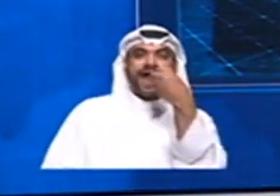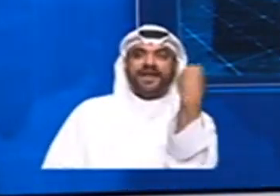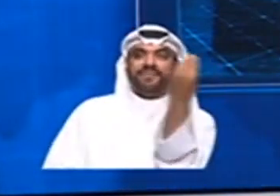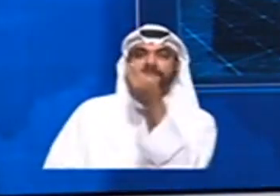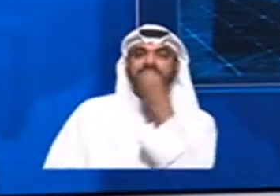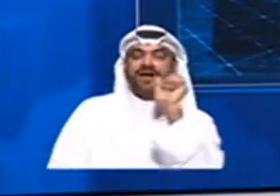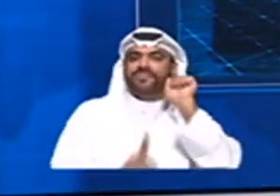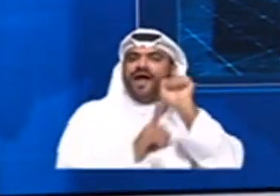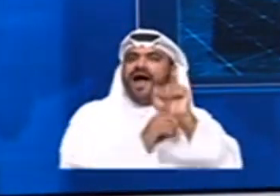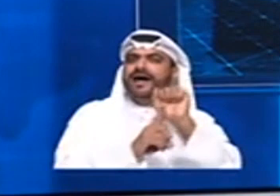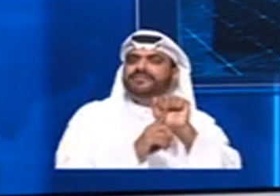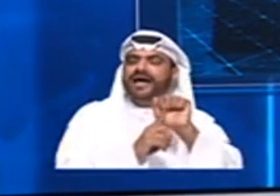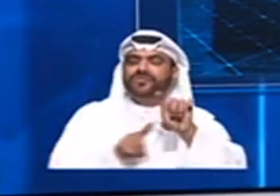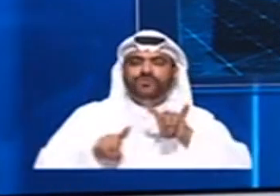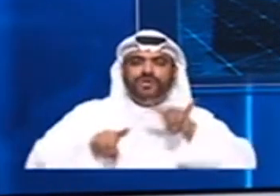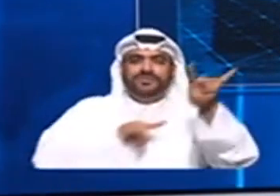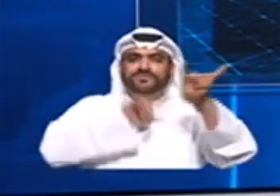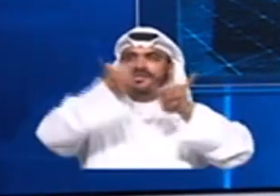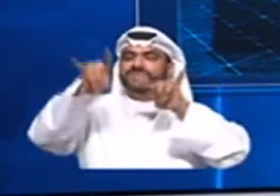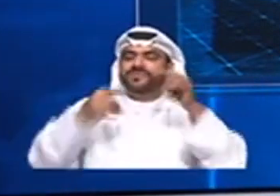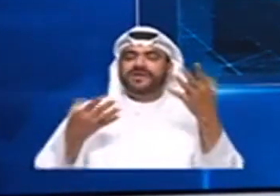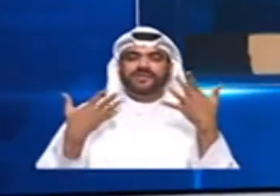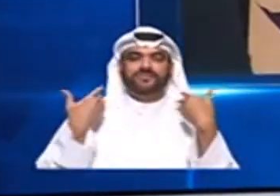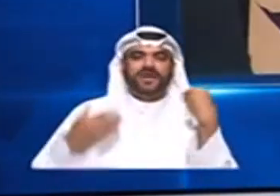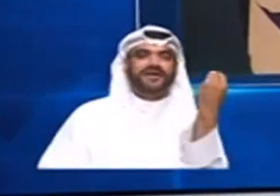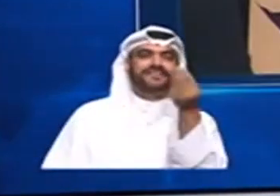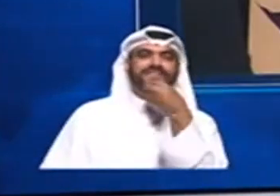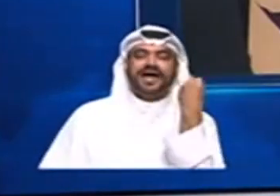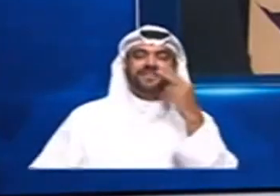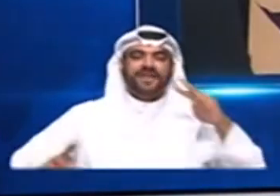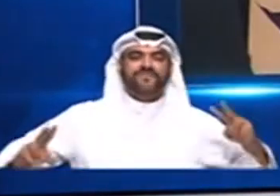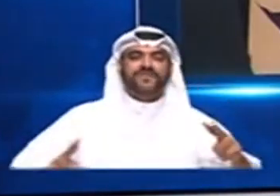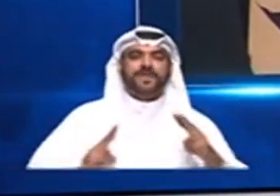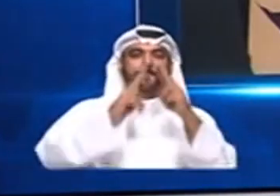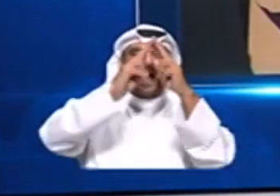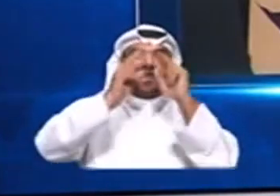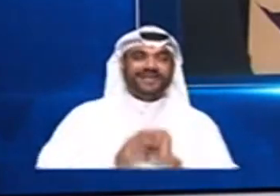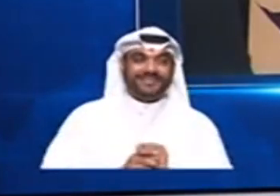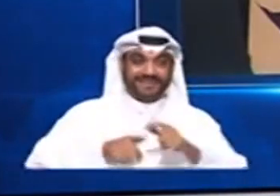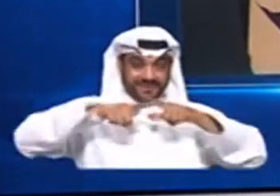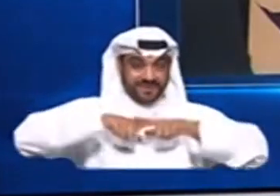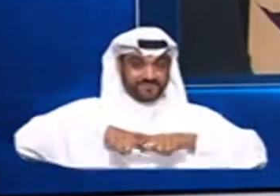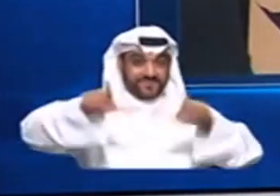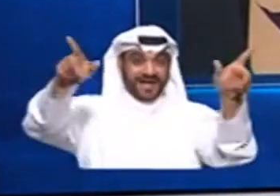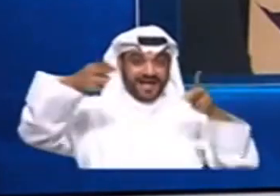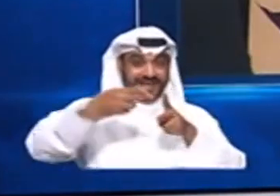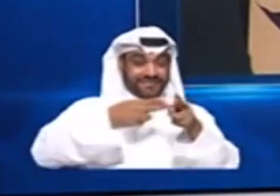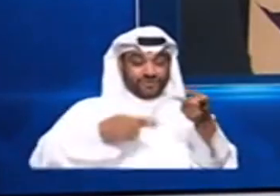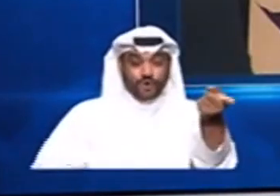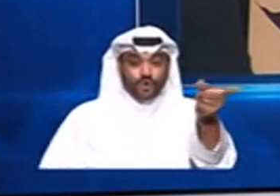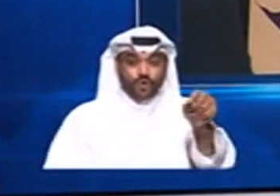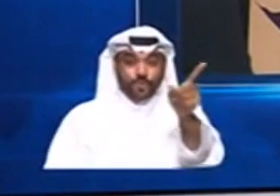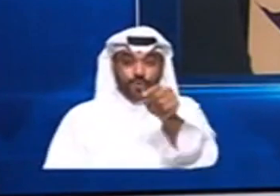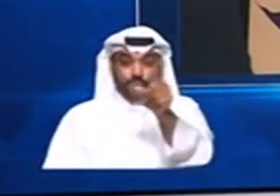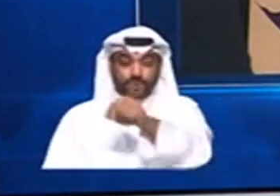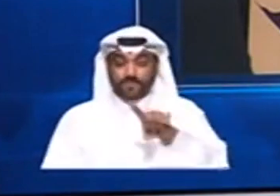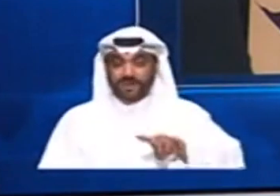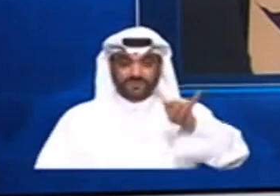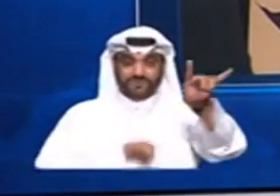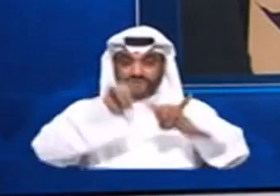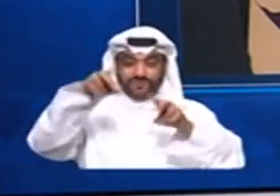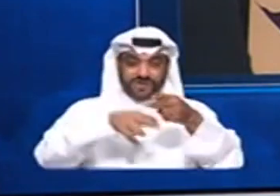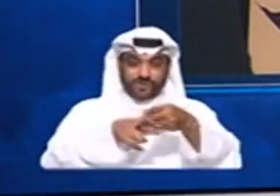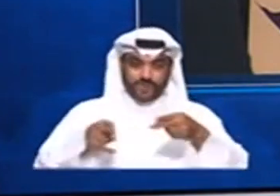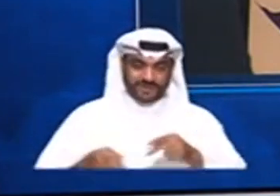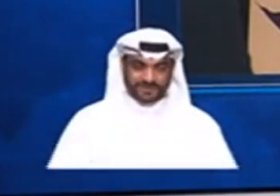بورت فورساي الفرنسي للسياحة في العاصمة باريس، بالإضافة إلى إعلان إطلاق رحلات يومية بين باريس ودولة